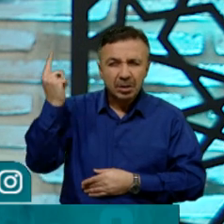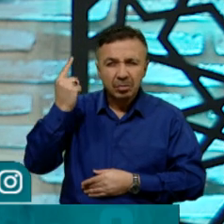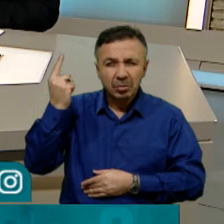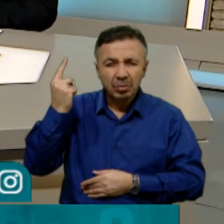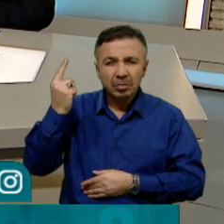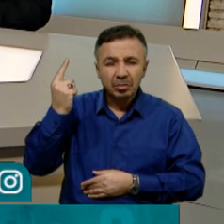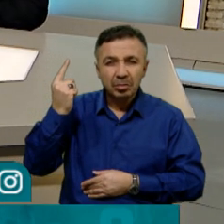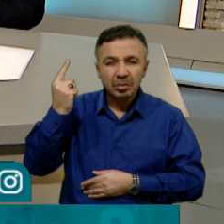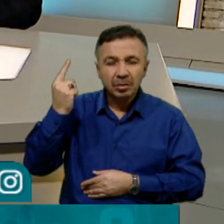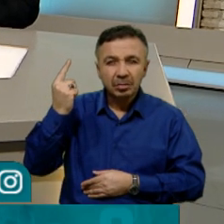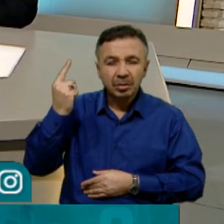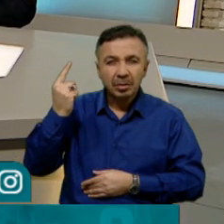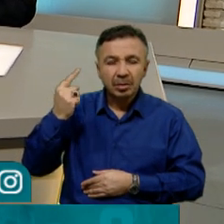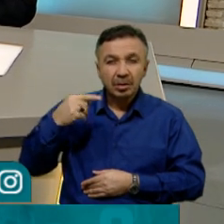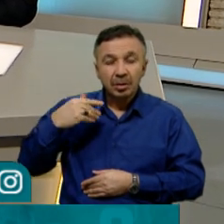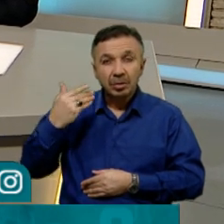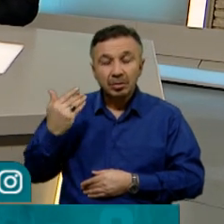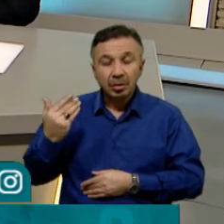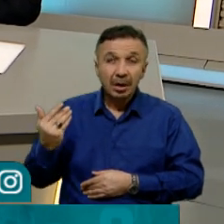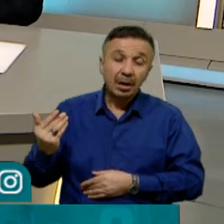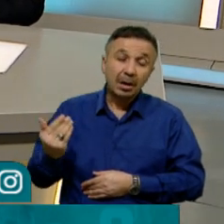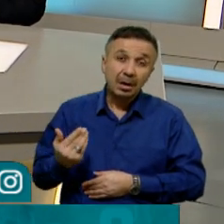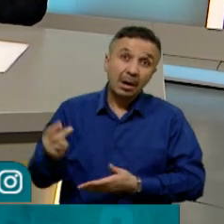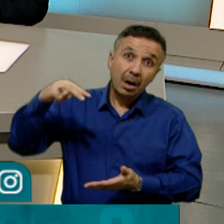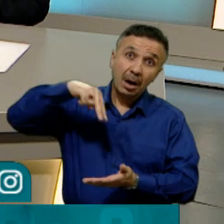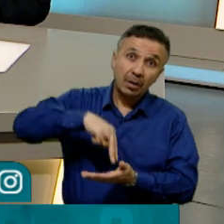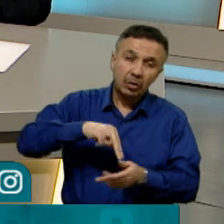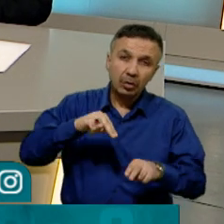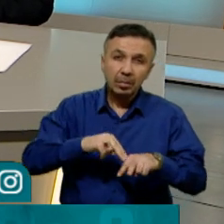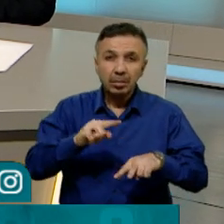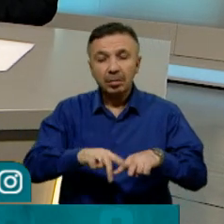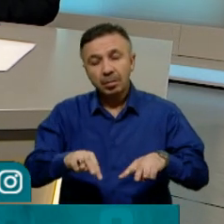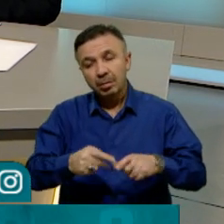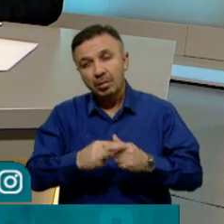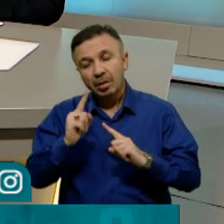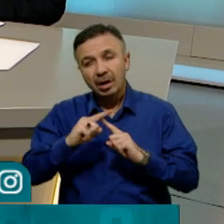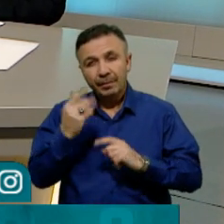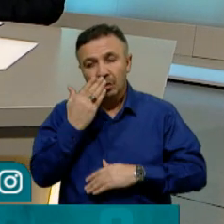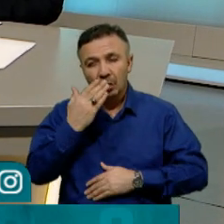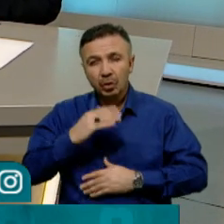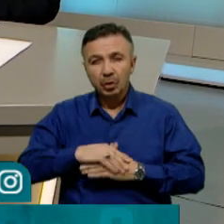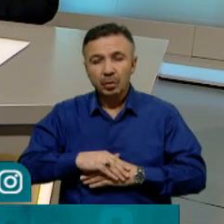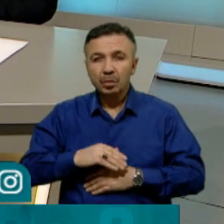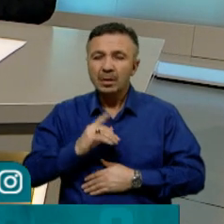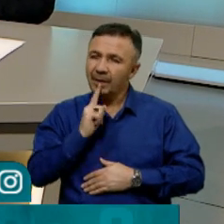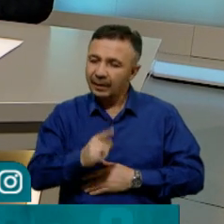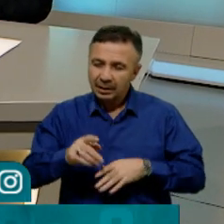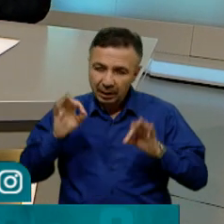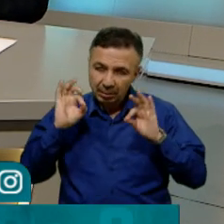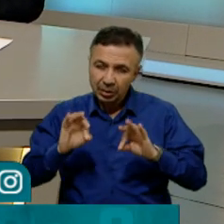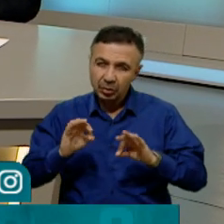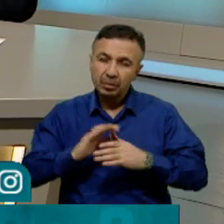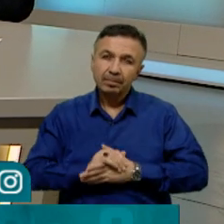Türk Beni Kendime geliyorum ondan sonra bakıyorum kametler yani şey yapıyorum Yapıyorum Anladım bir de